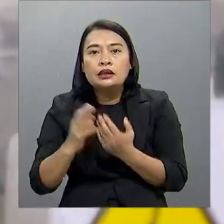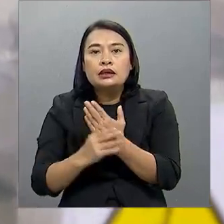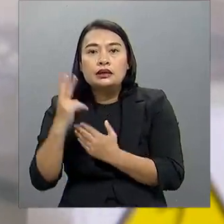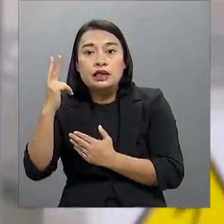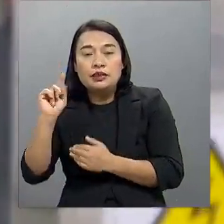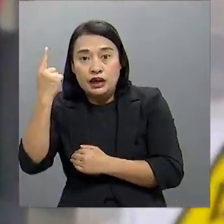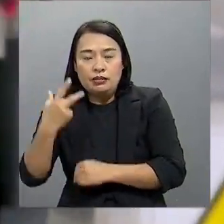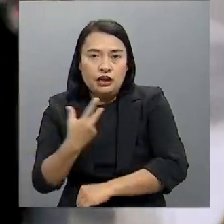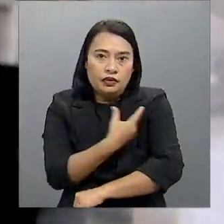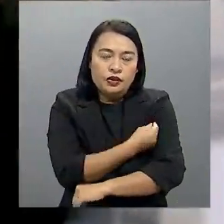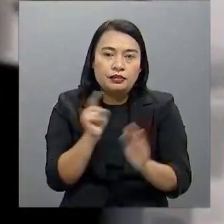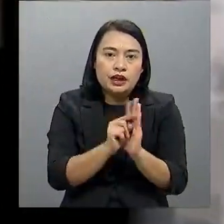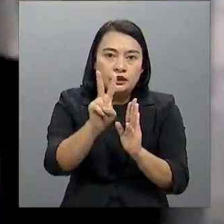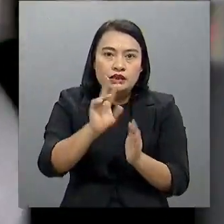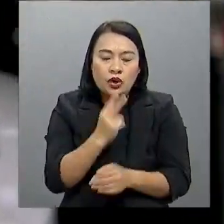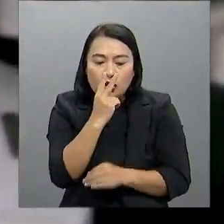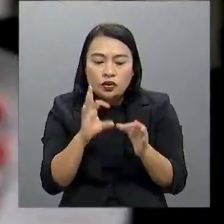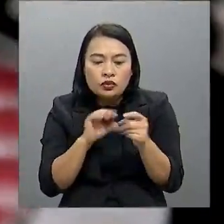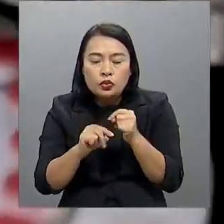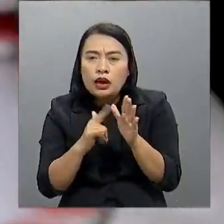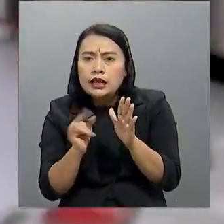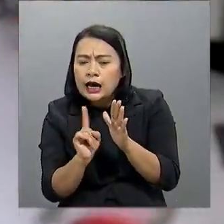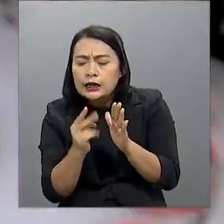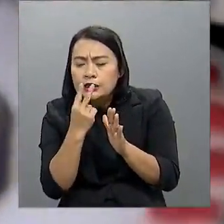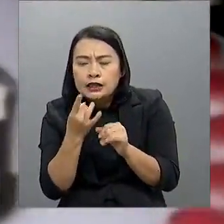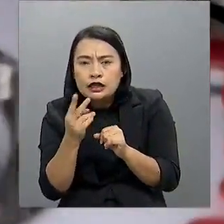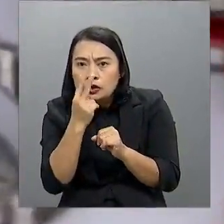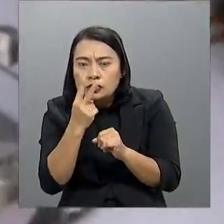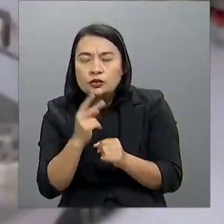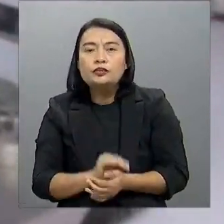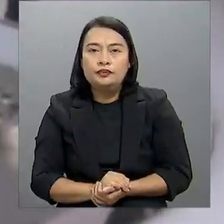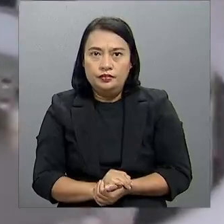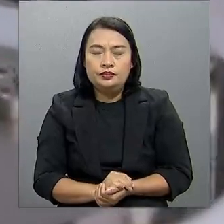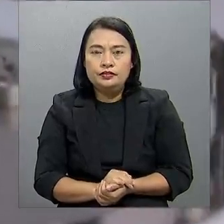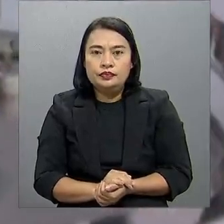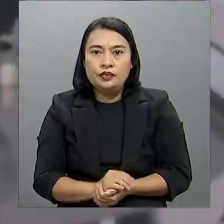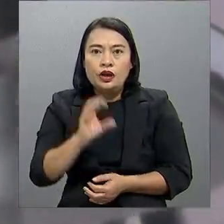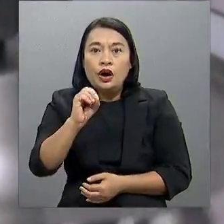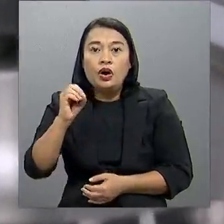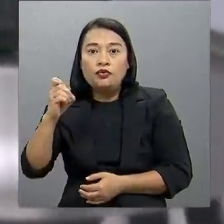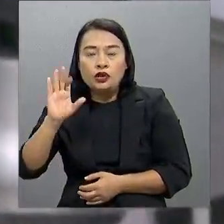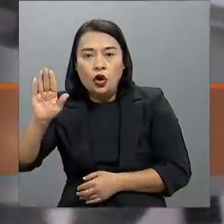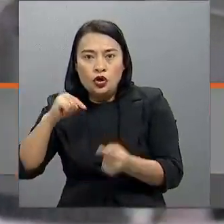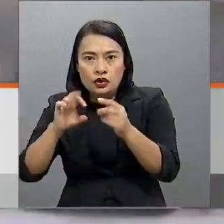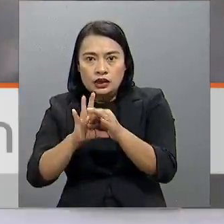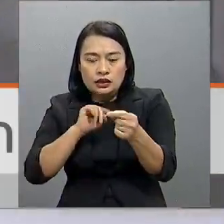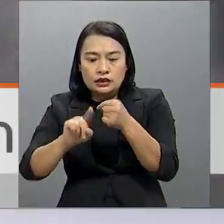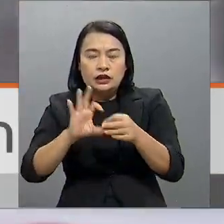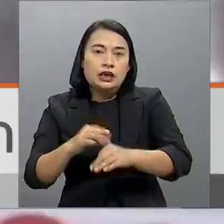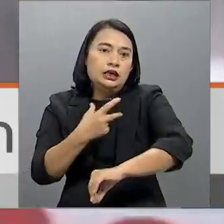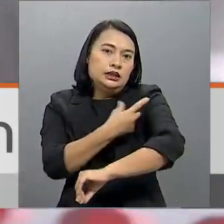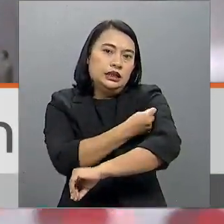แล้วแต่ชนิดของวัคซีนในอนาคตวัคซีนของ oxfordแอสตร้าเซนเนก้าจะมีการฉีดค่อนข้างมาก